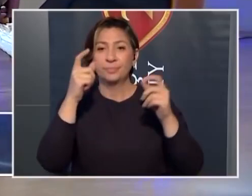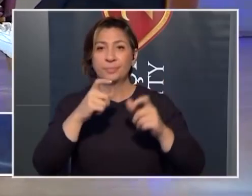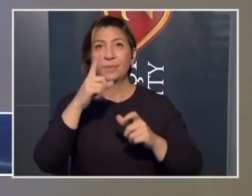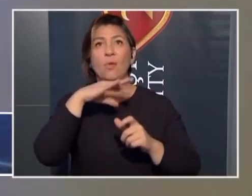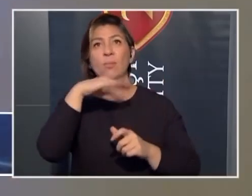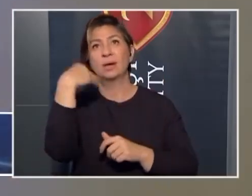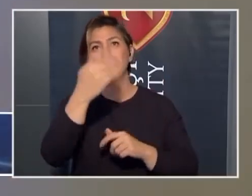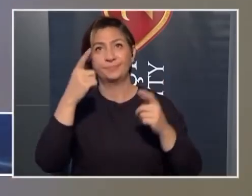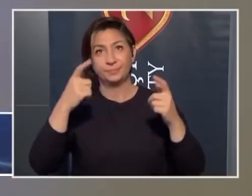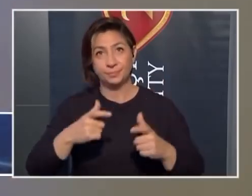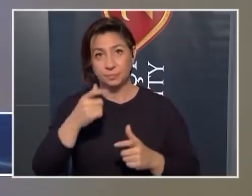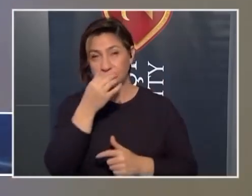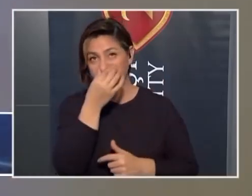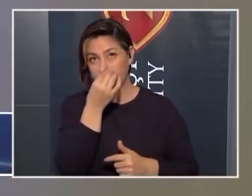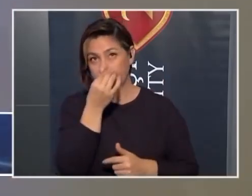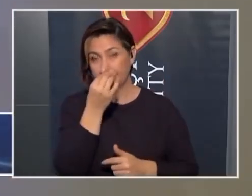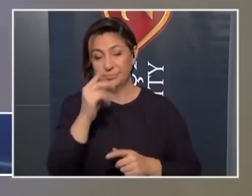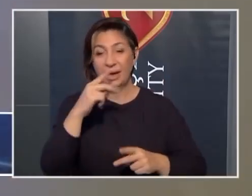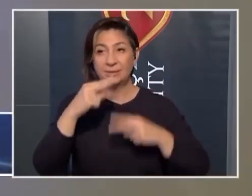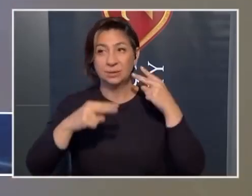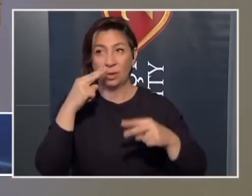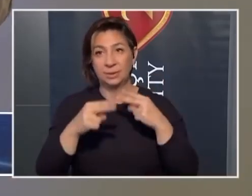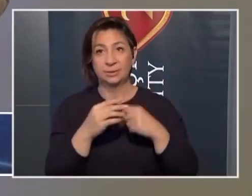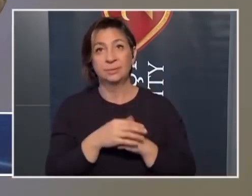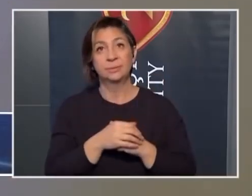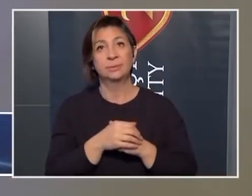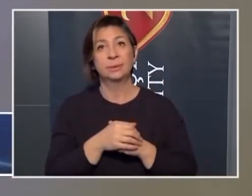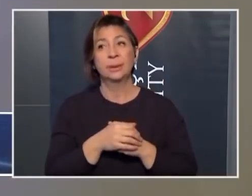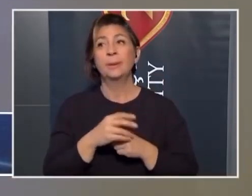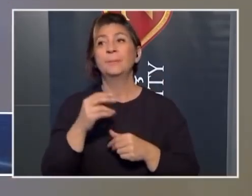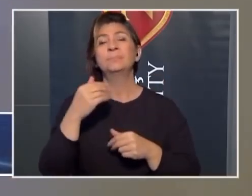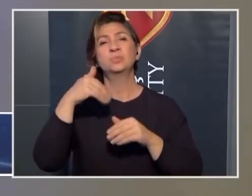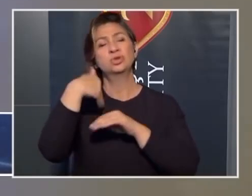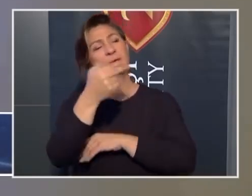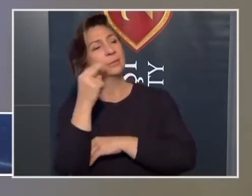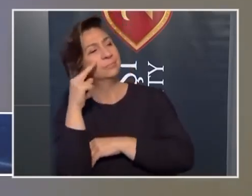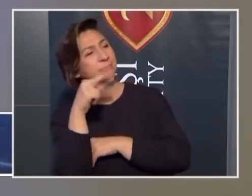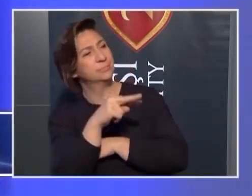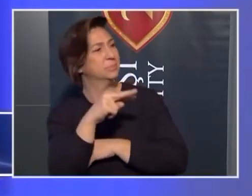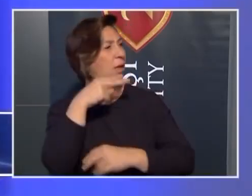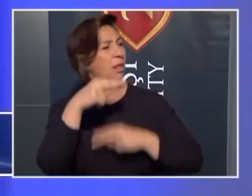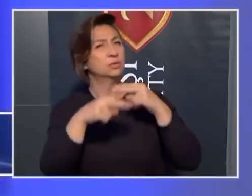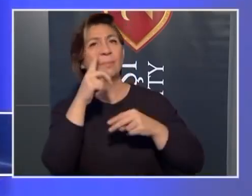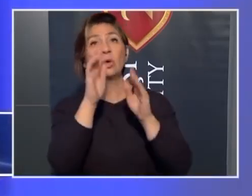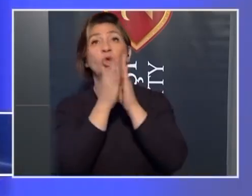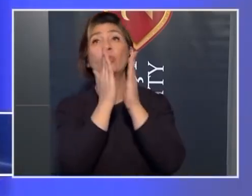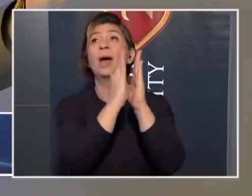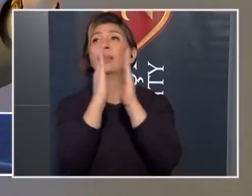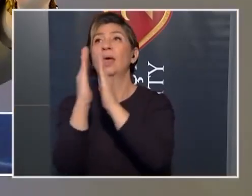Kopenhag'da bir restoran. Baktık ki dışarıdan bütün restoran bir